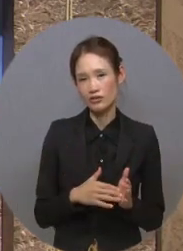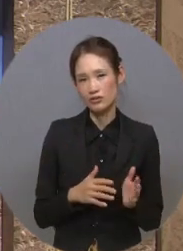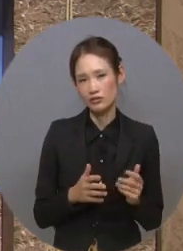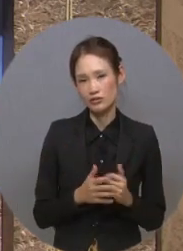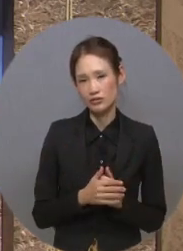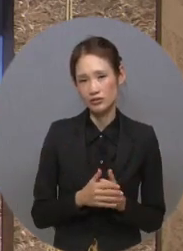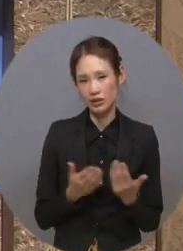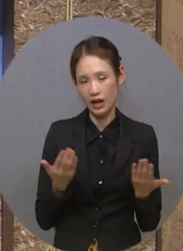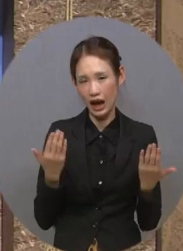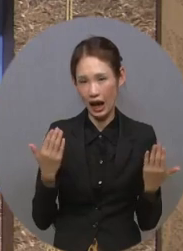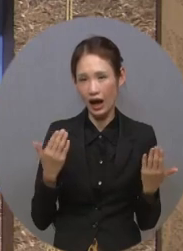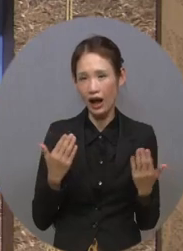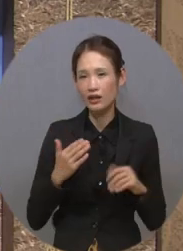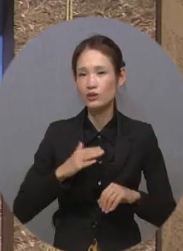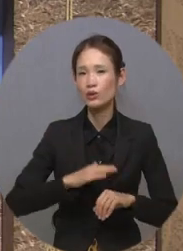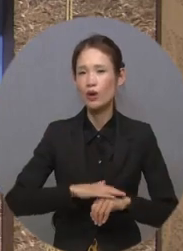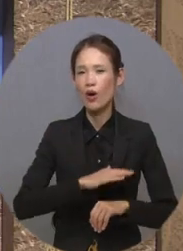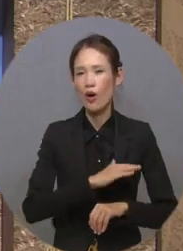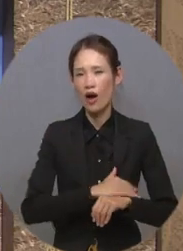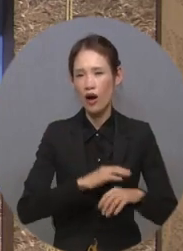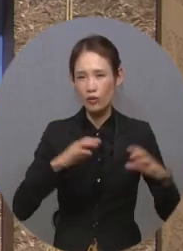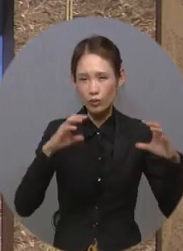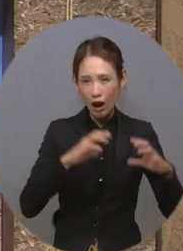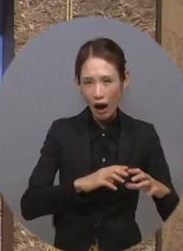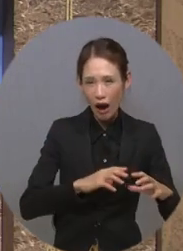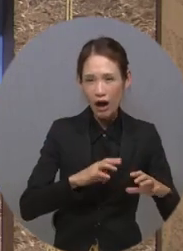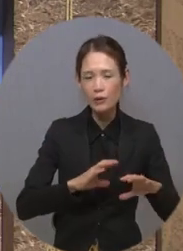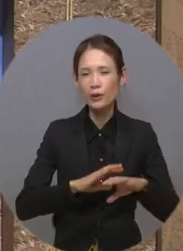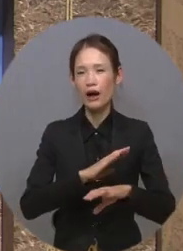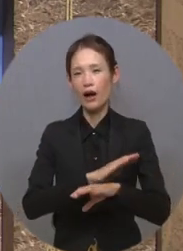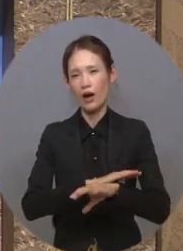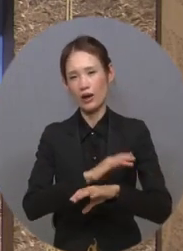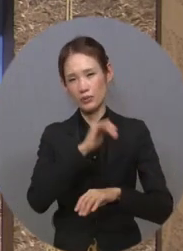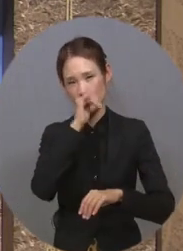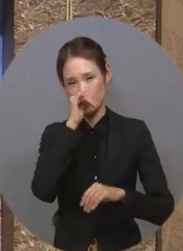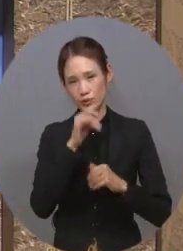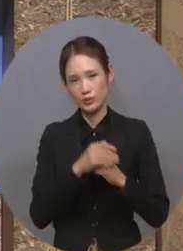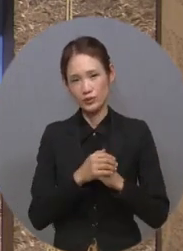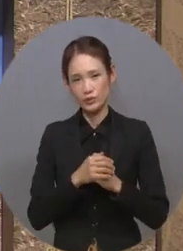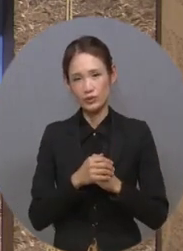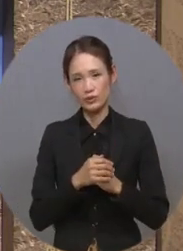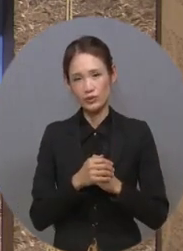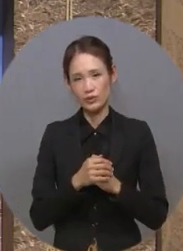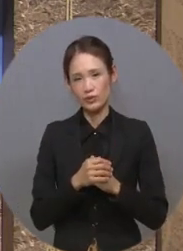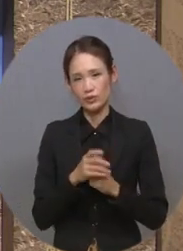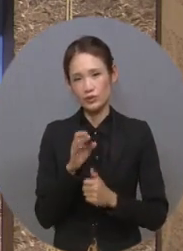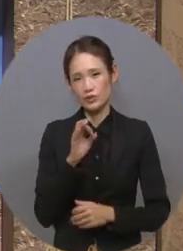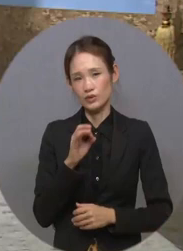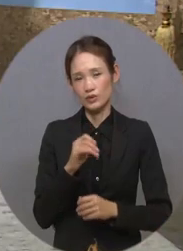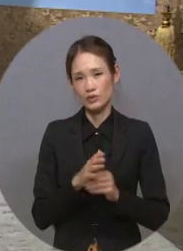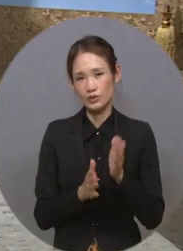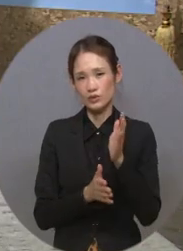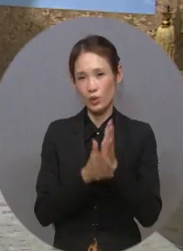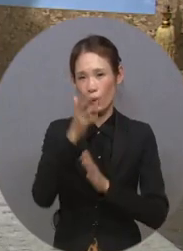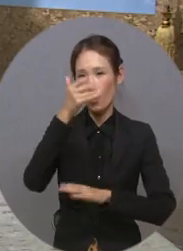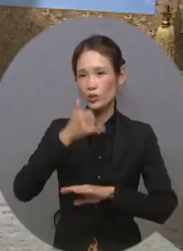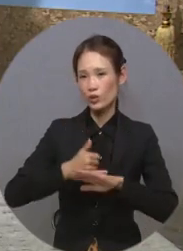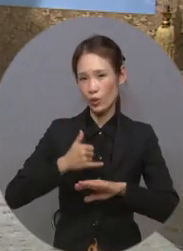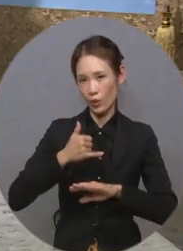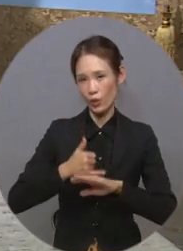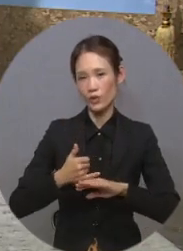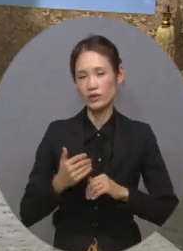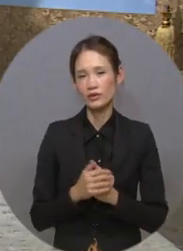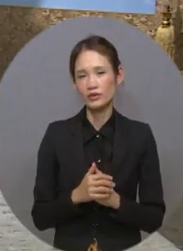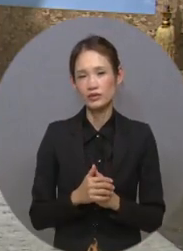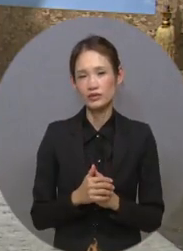그 학교도 과밀학급도 있고 또 그 상대적으로 또 시골, 우리는 이제 도농시예요, 양주가. 네.